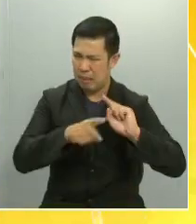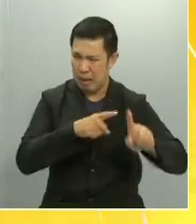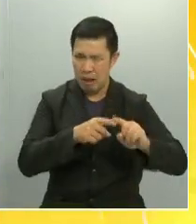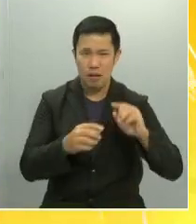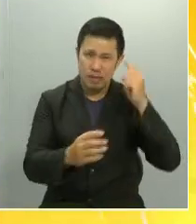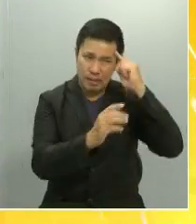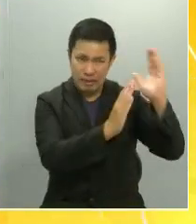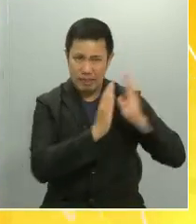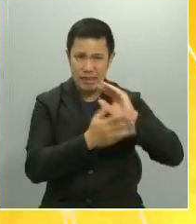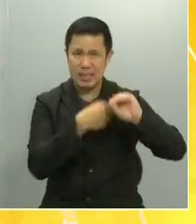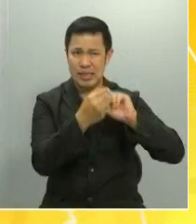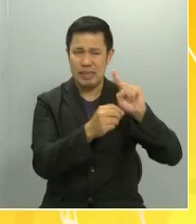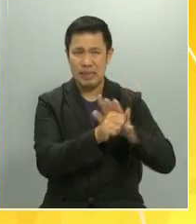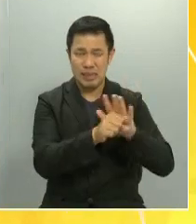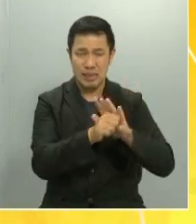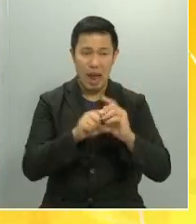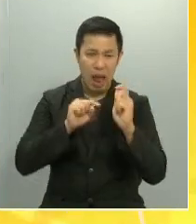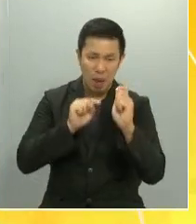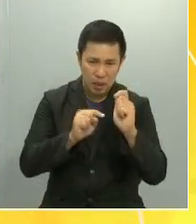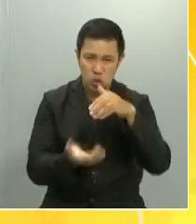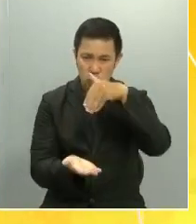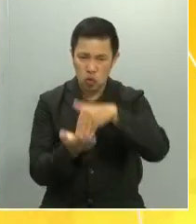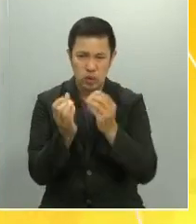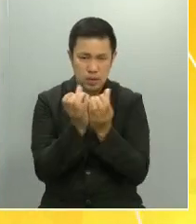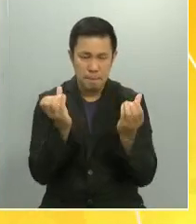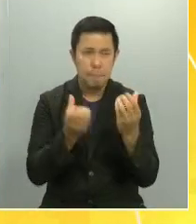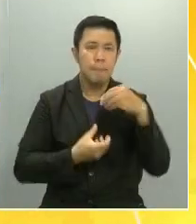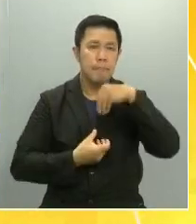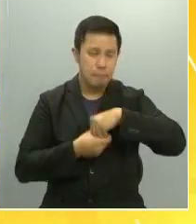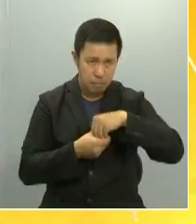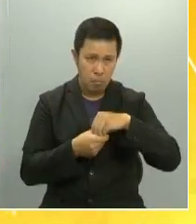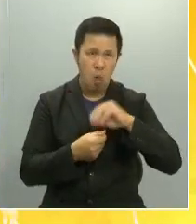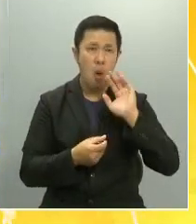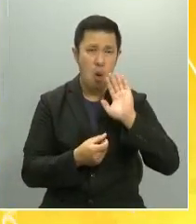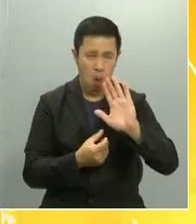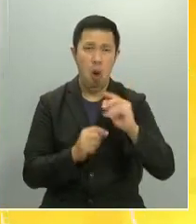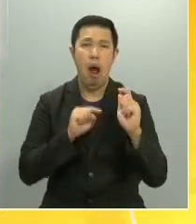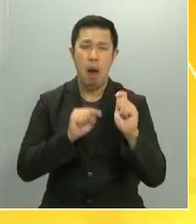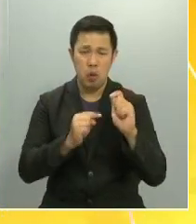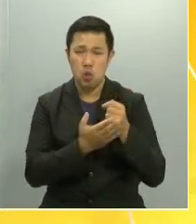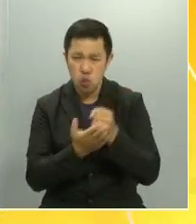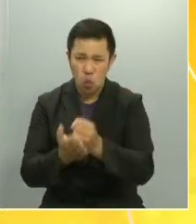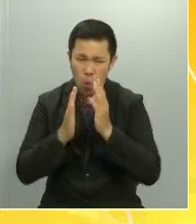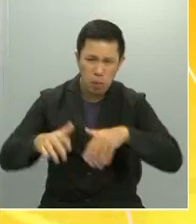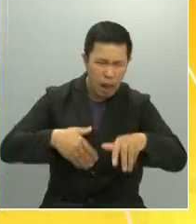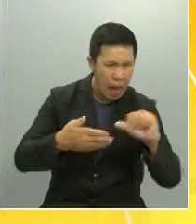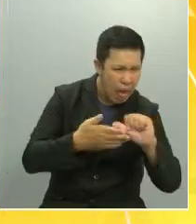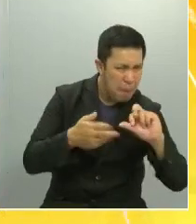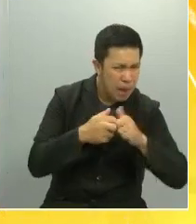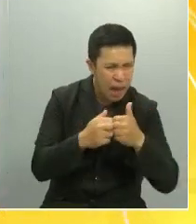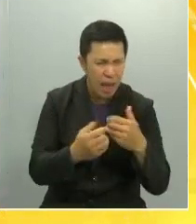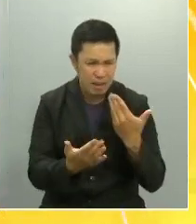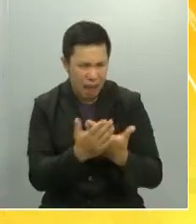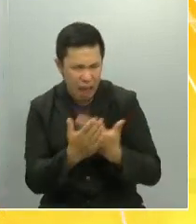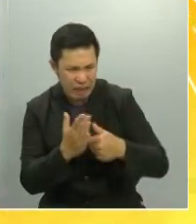หลักปรัชญาเศรษฐกิจพอเพียงอำเภอและศูนย์ดำรงธรรมอำเภอช่วยประชาชนให้เข้าถึงการแก้ไขปัญหาหนี้สินครัวเรือน